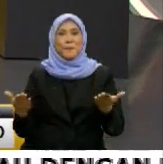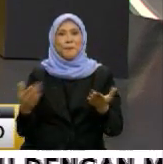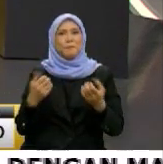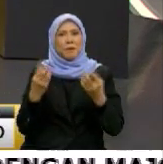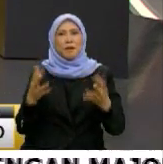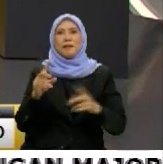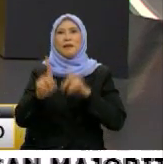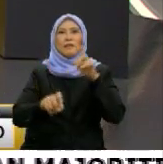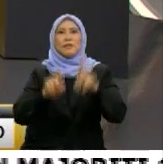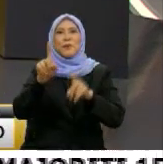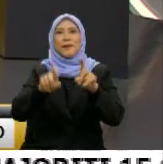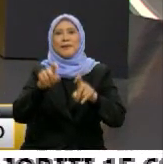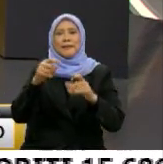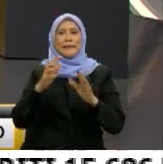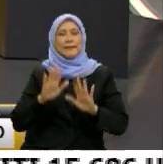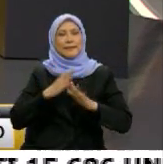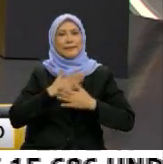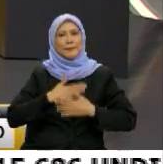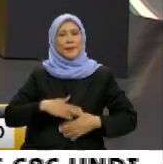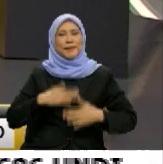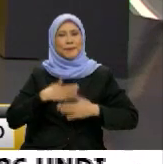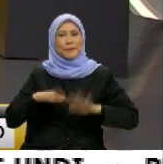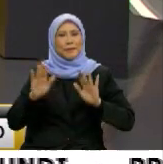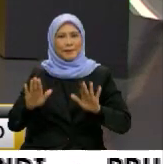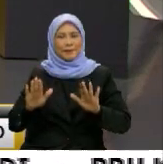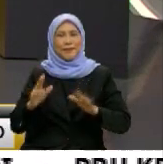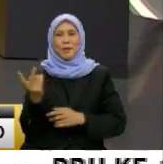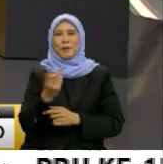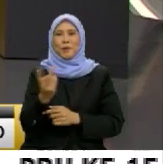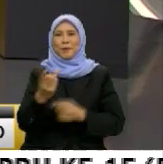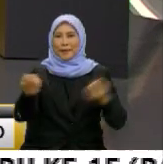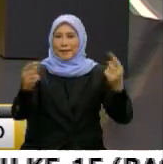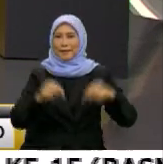saya ada banyak soalan susulan. Tapi saya harus bersabar dengan itu. Bawa tuan-tuan berdua datang dan kita perpanjangkan.